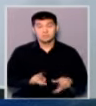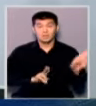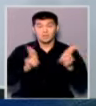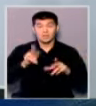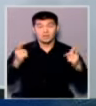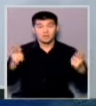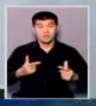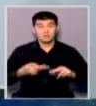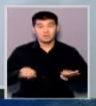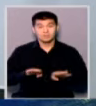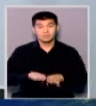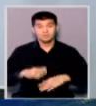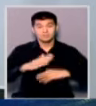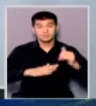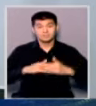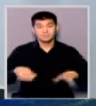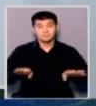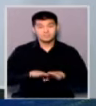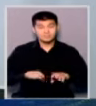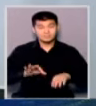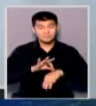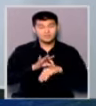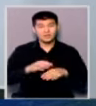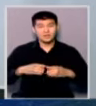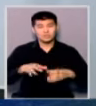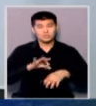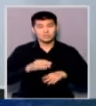карантинные меры қолдану керек, әрдайым